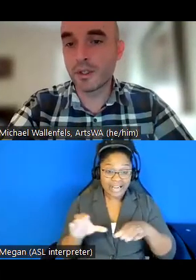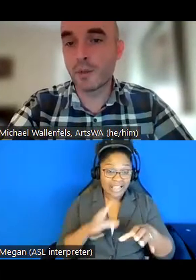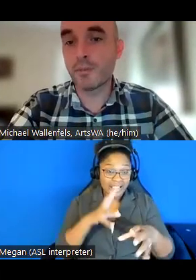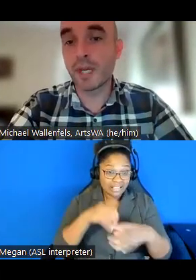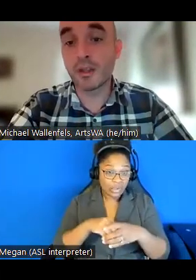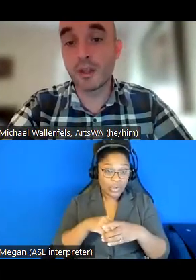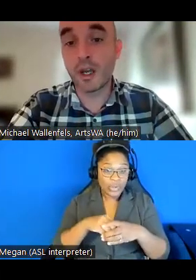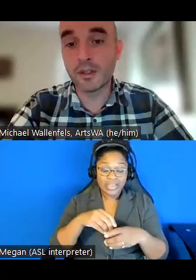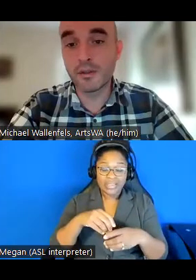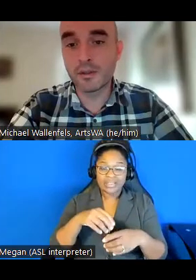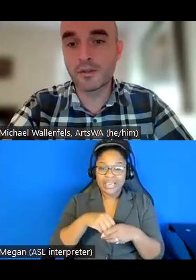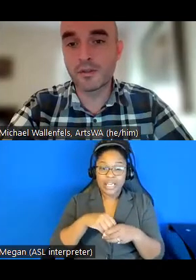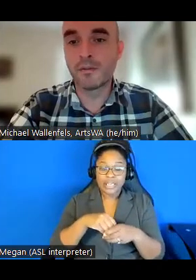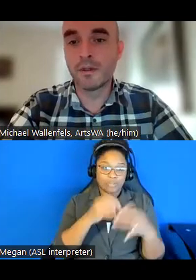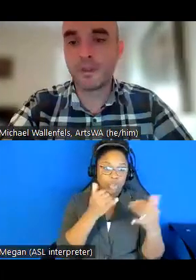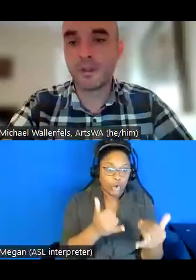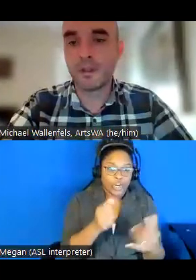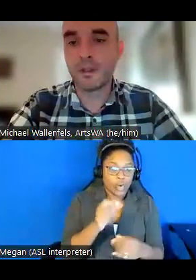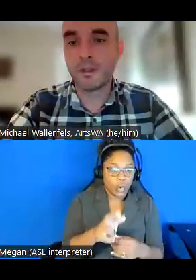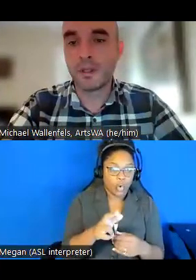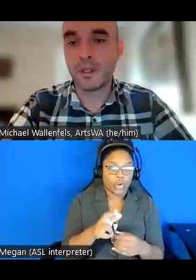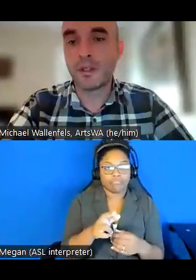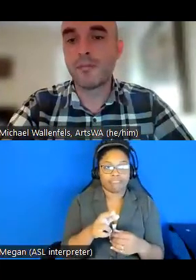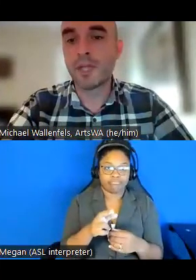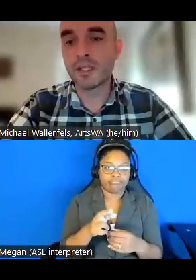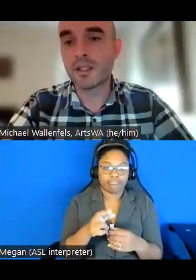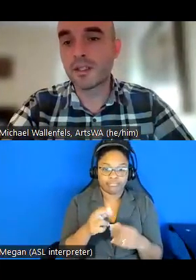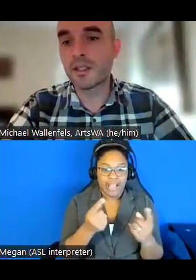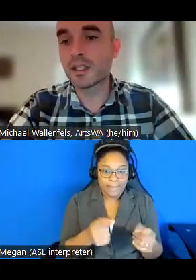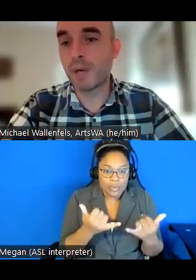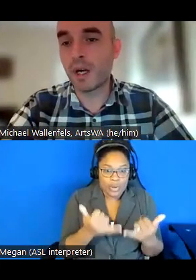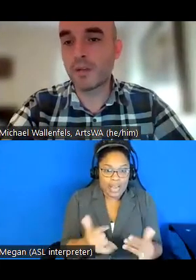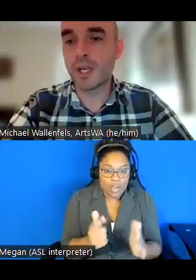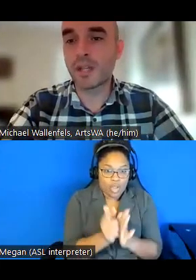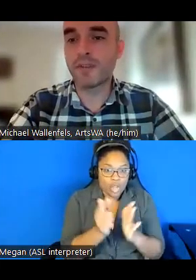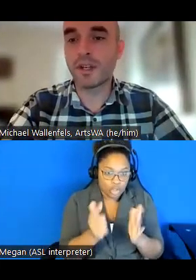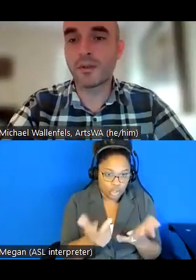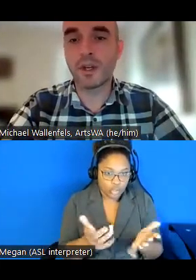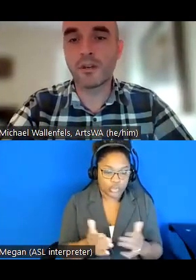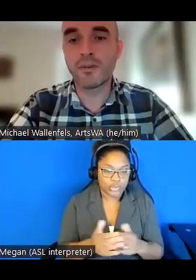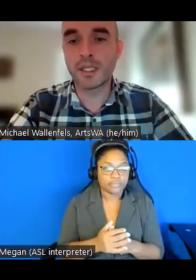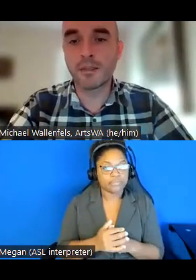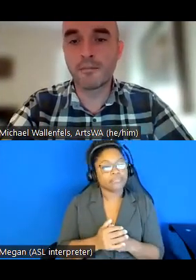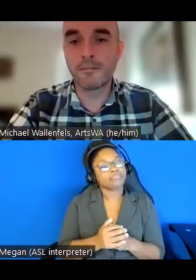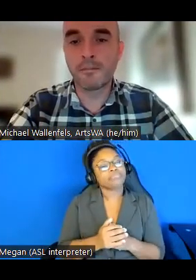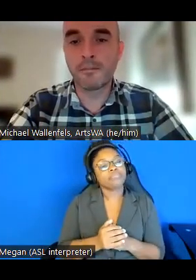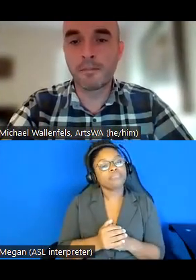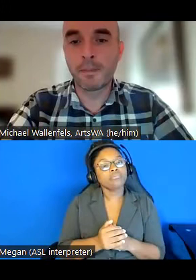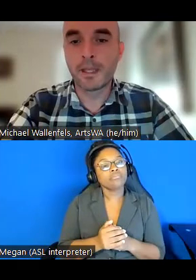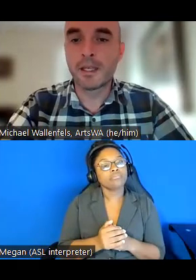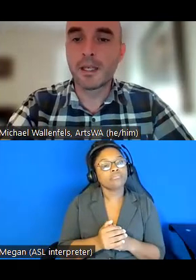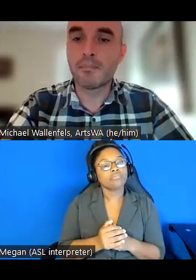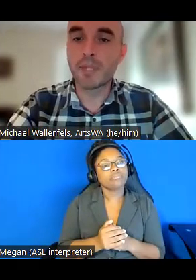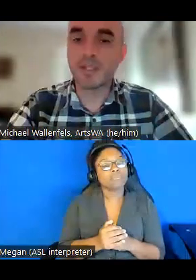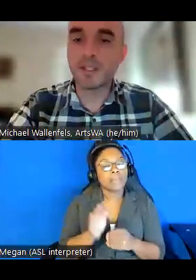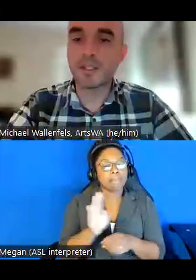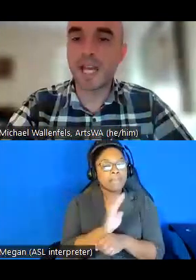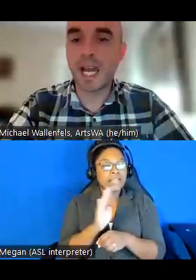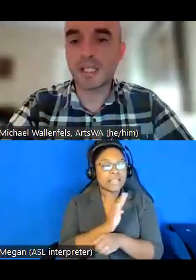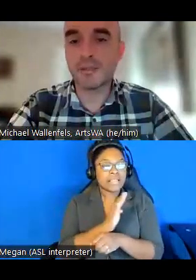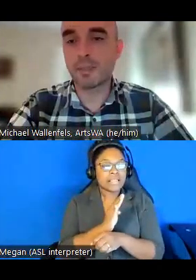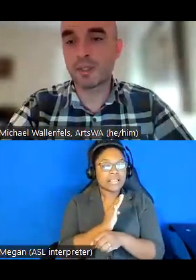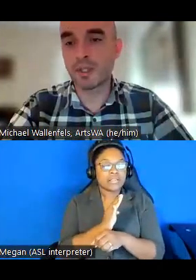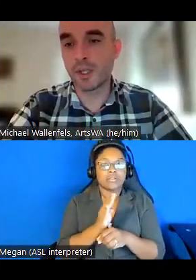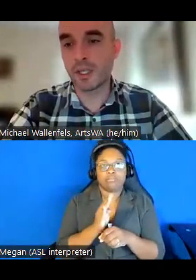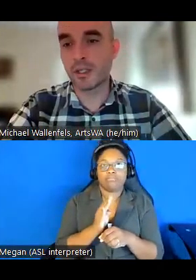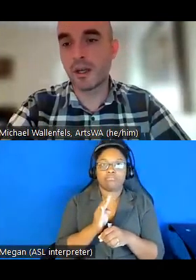그 다음에 지금 소송에 적극적으로 현재 참여하고 있는 경우, 그 다음에 연방정부에 금지된 사업체, 그 다음에